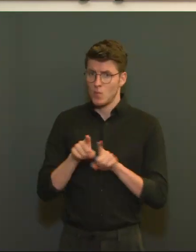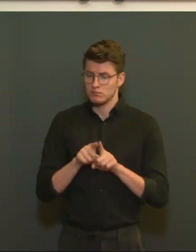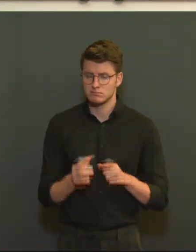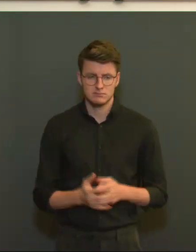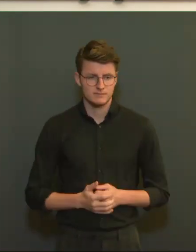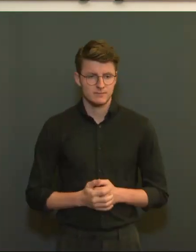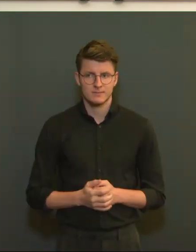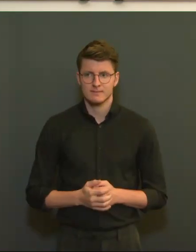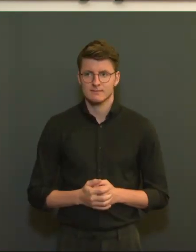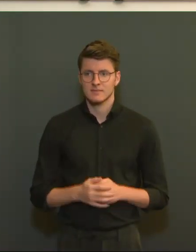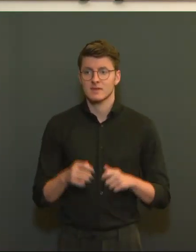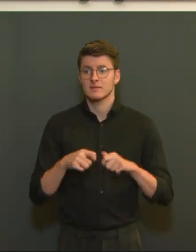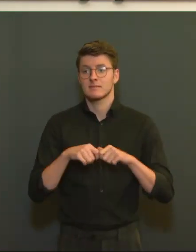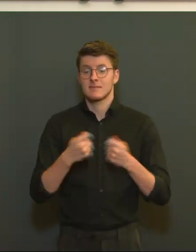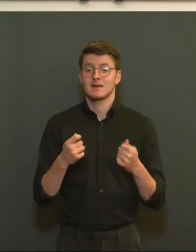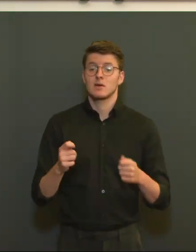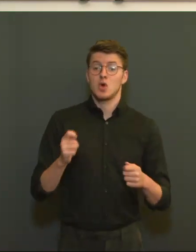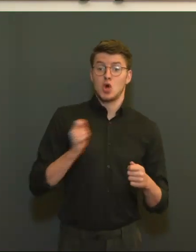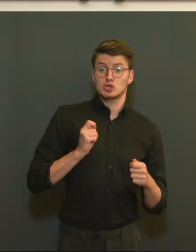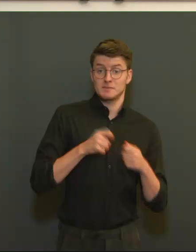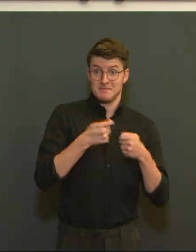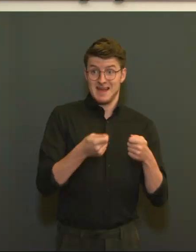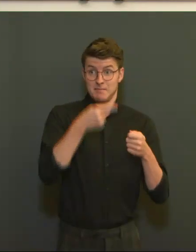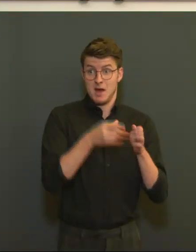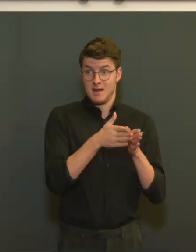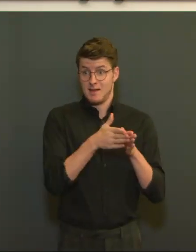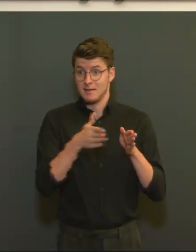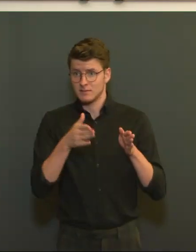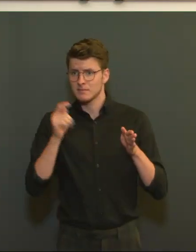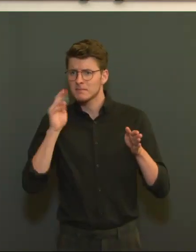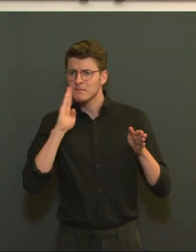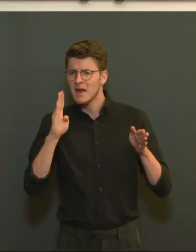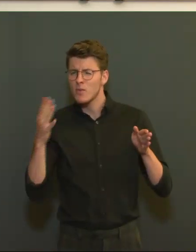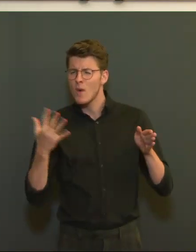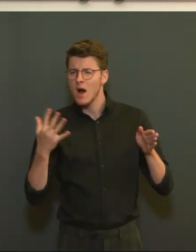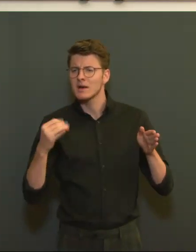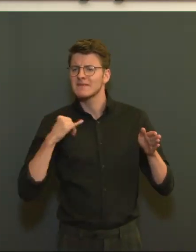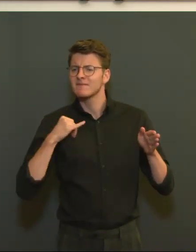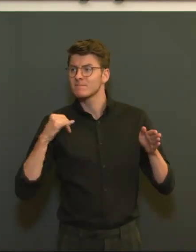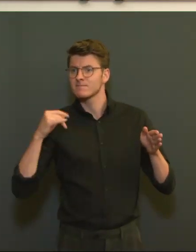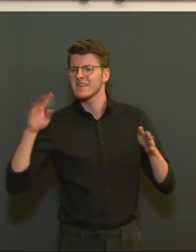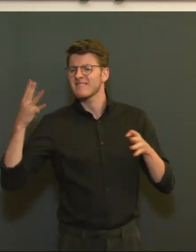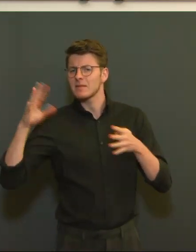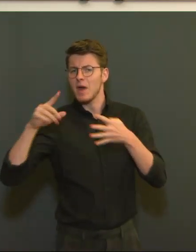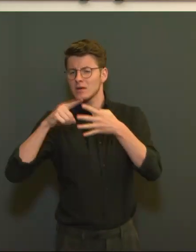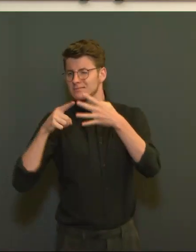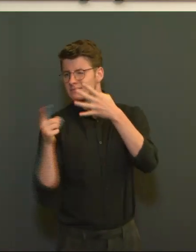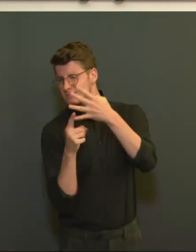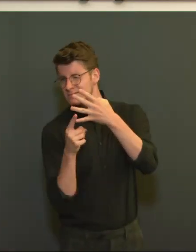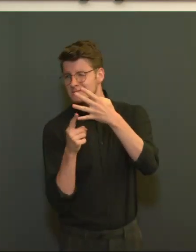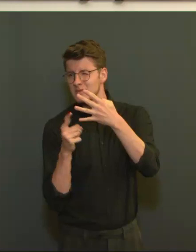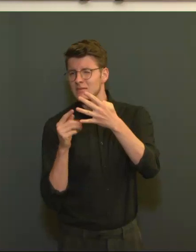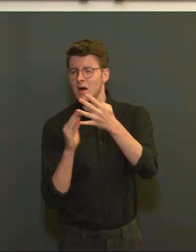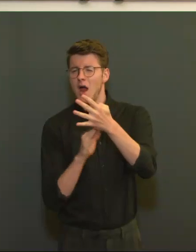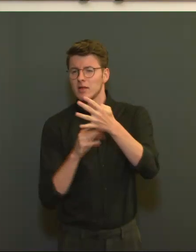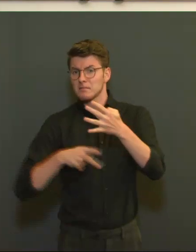Begin augustus bevond België zich nog in de top 4 van de landen met de hoogste besmettingsgraad. In